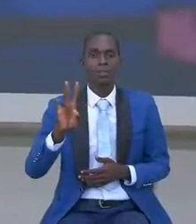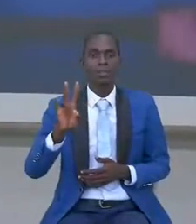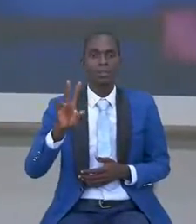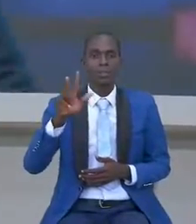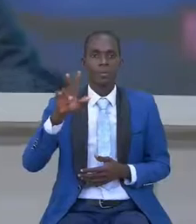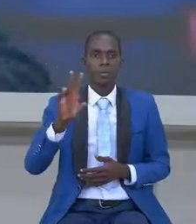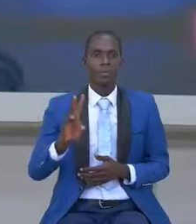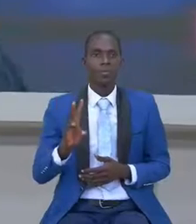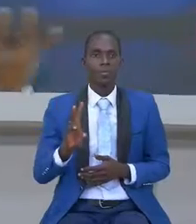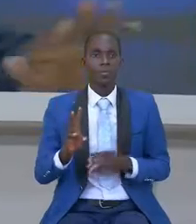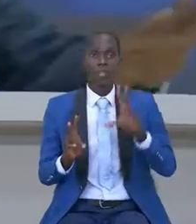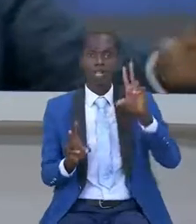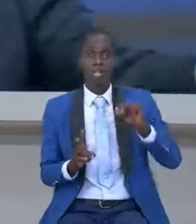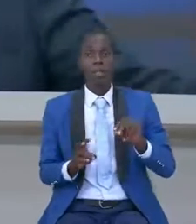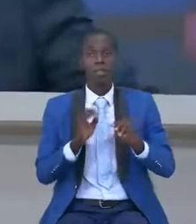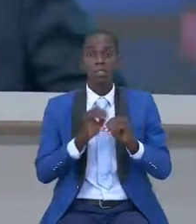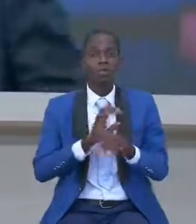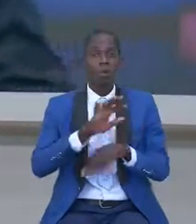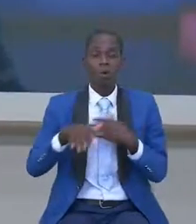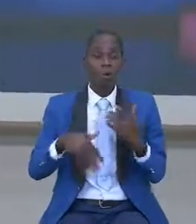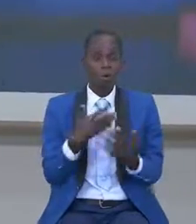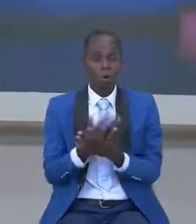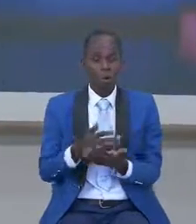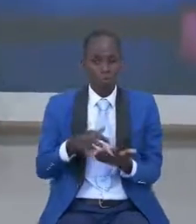Mais dans toutes ces choses,